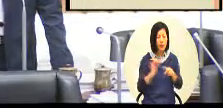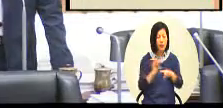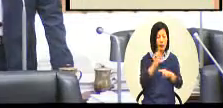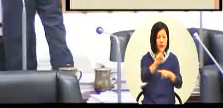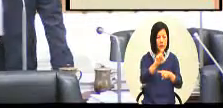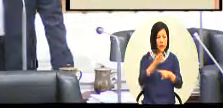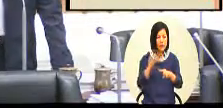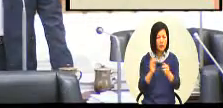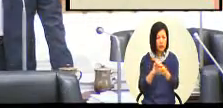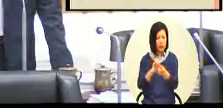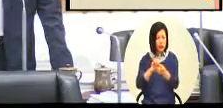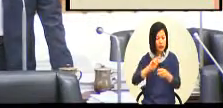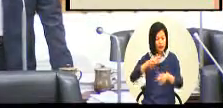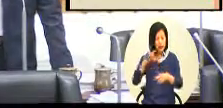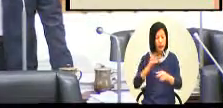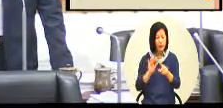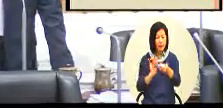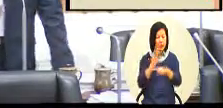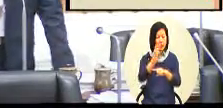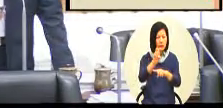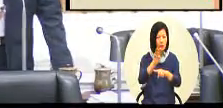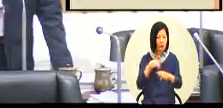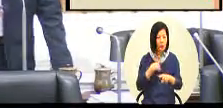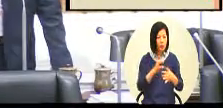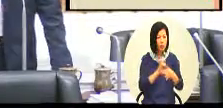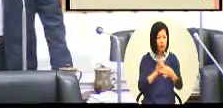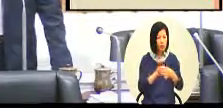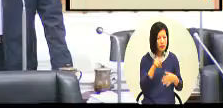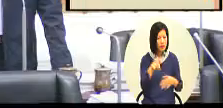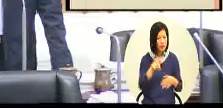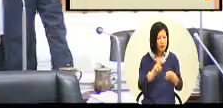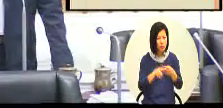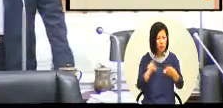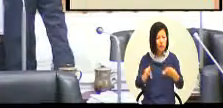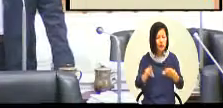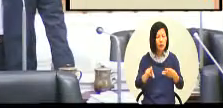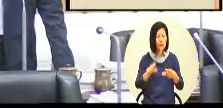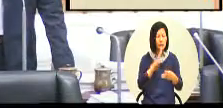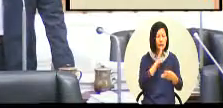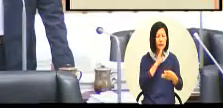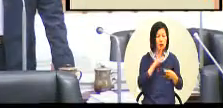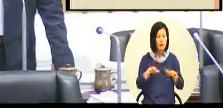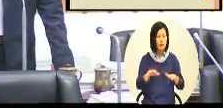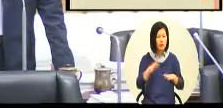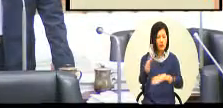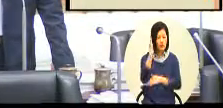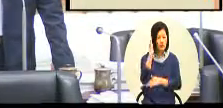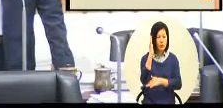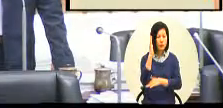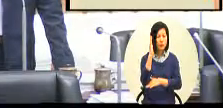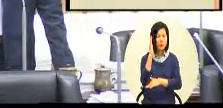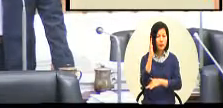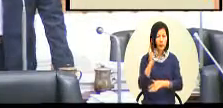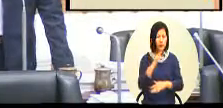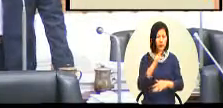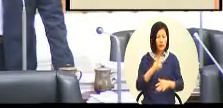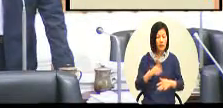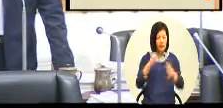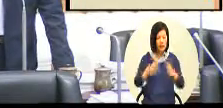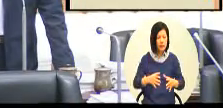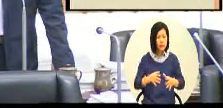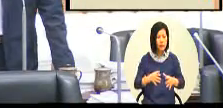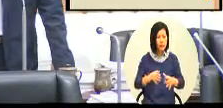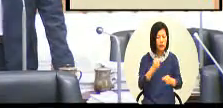成20%。本席曾经关心在这个议题上面，也就是今天政府来实施我